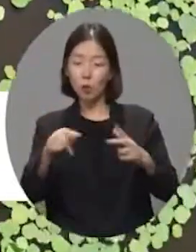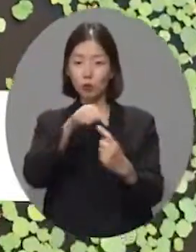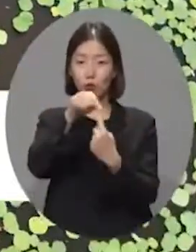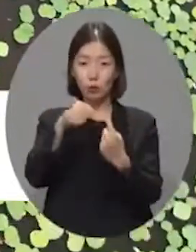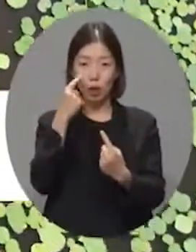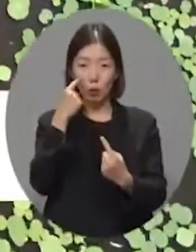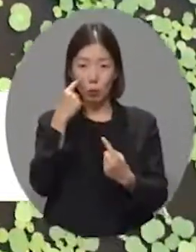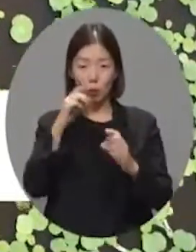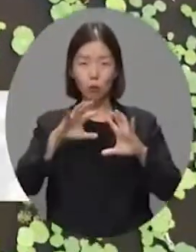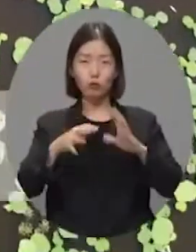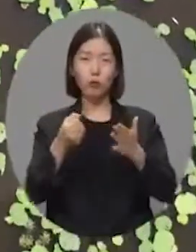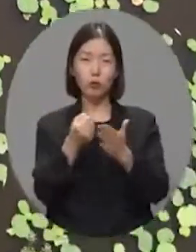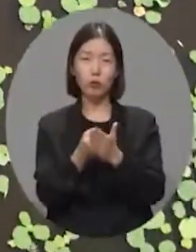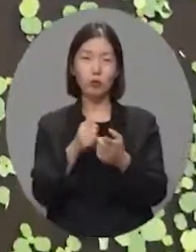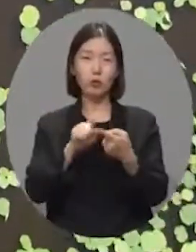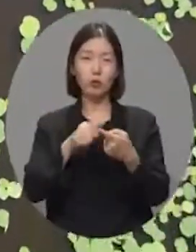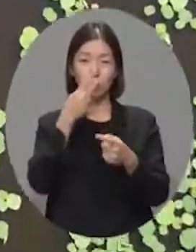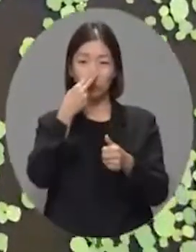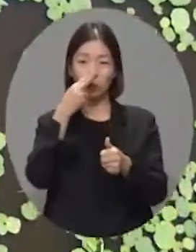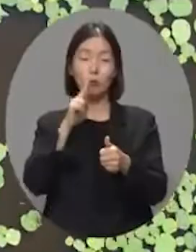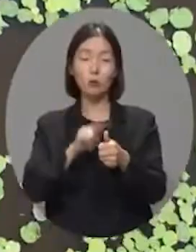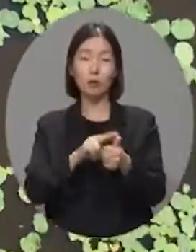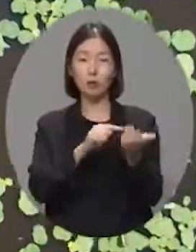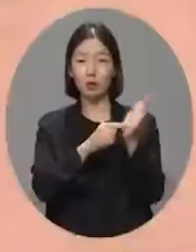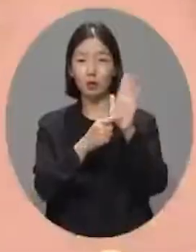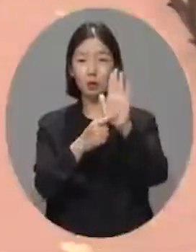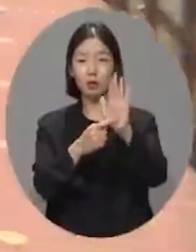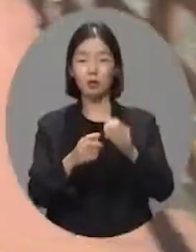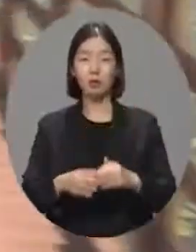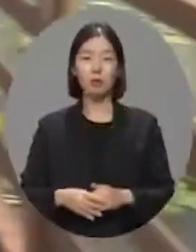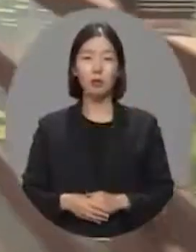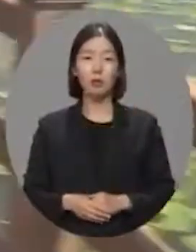뒤 부과 정은지 중에도 전할 계획이라고 밝혔습니다